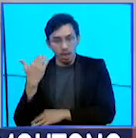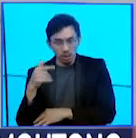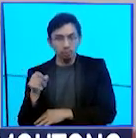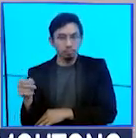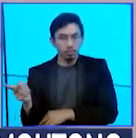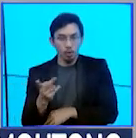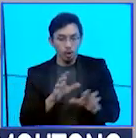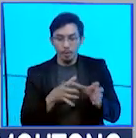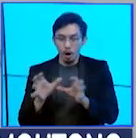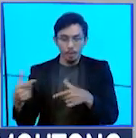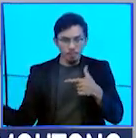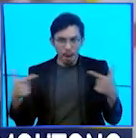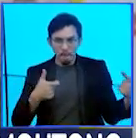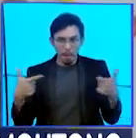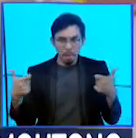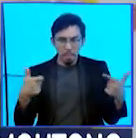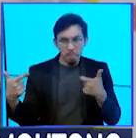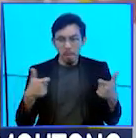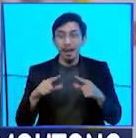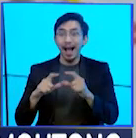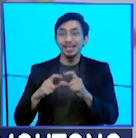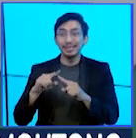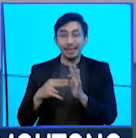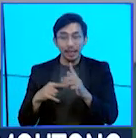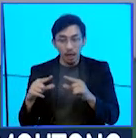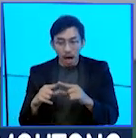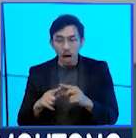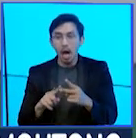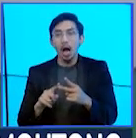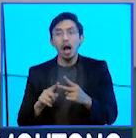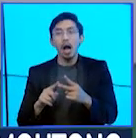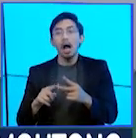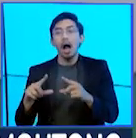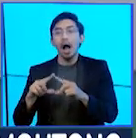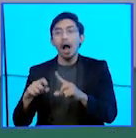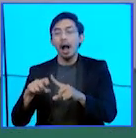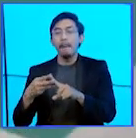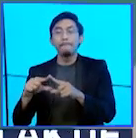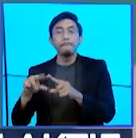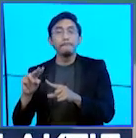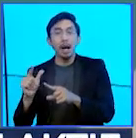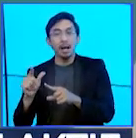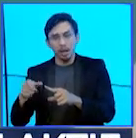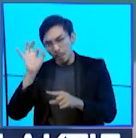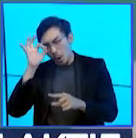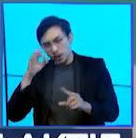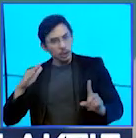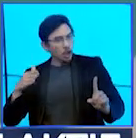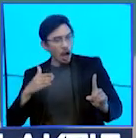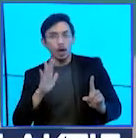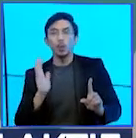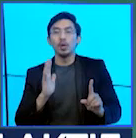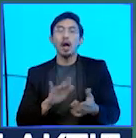Selain menewaskan Ali Kalora dan Jaka Ramadan yang selama ini menjadi target operasi, tim Madagoraya juga menyita beberapa barang bukti berupa satu unit senjata jenis